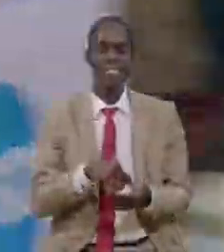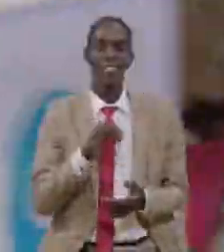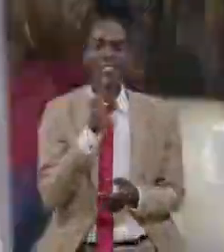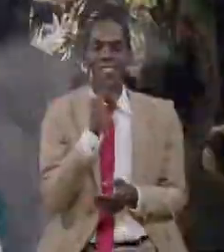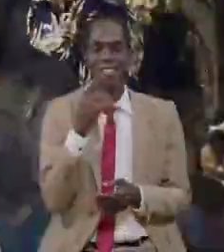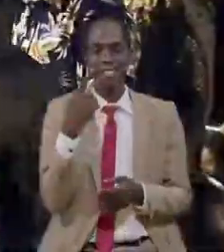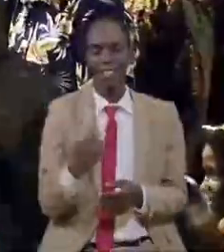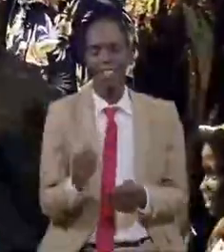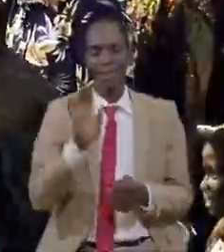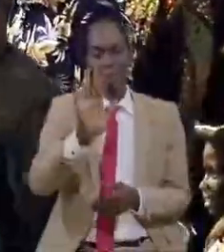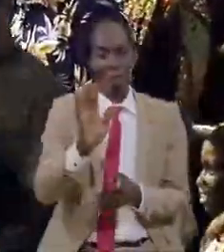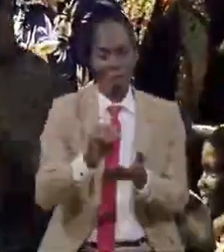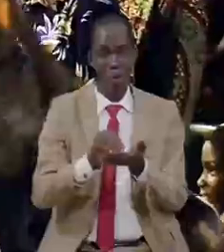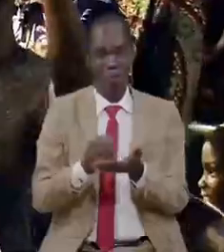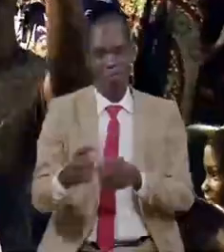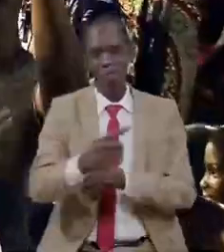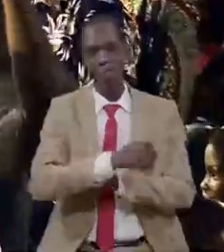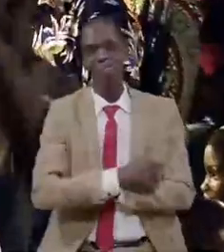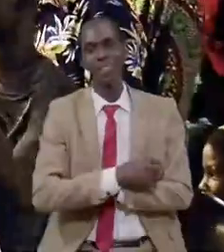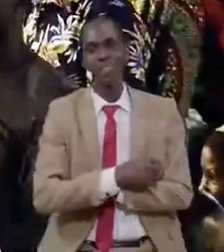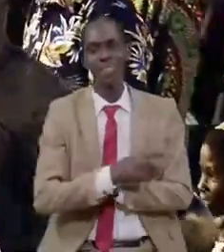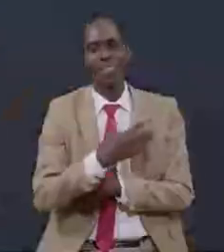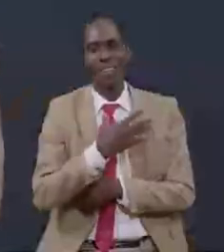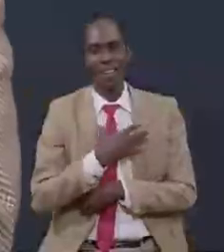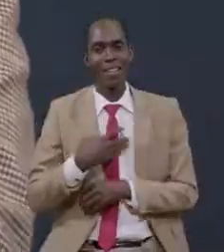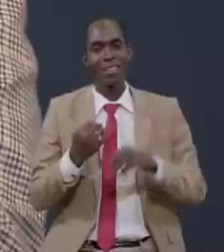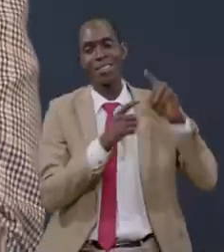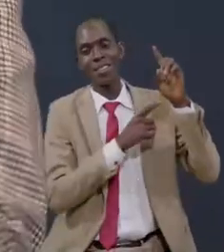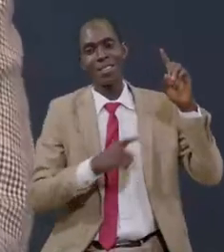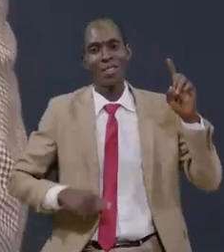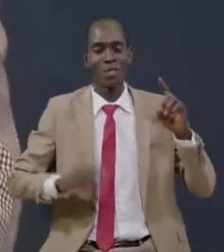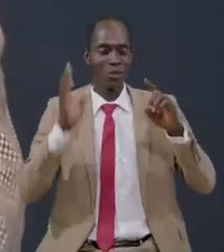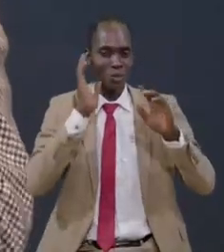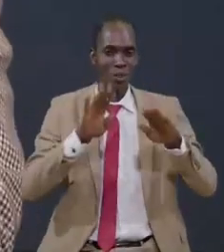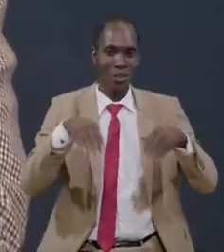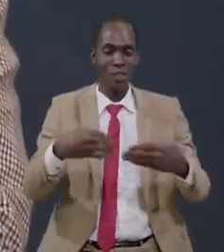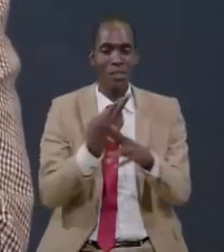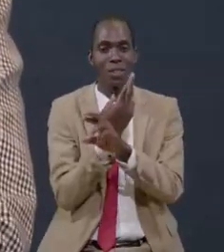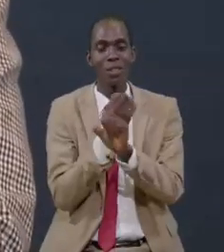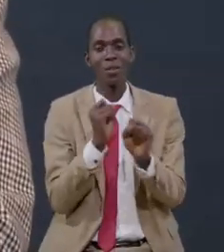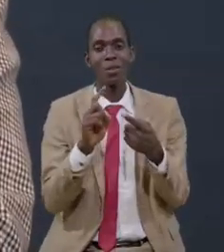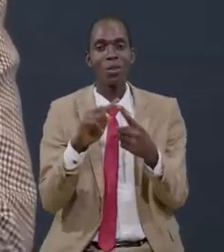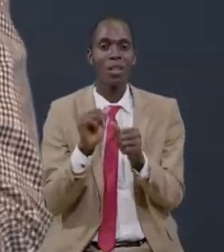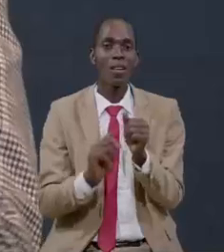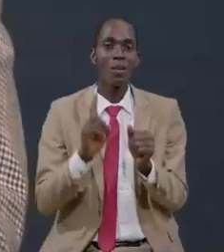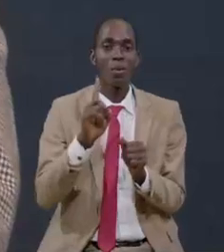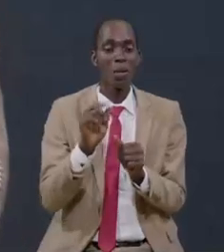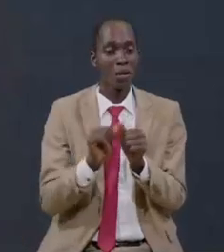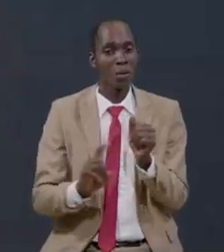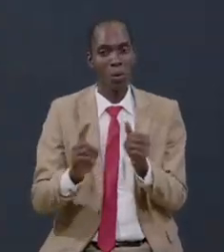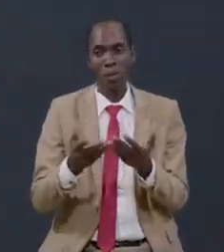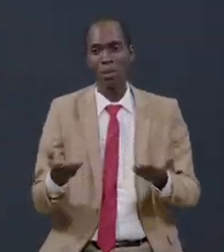Voici ton jour. Et le Seigneur accordera la rédemption à chacun, tout le monde